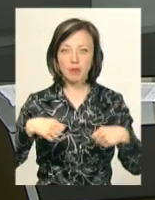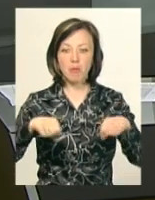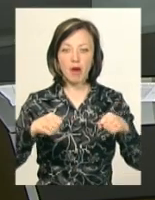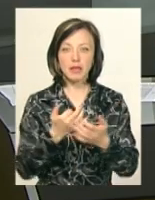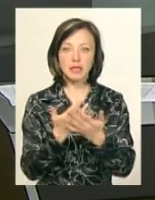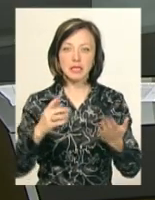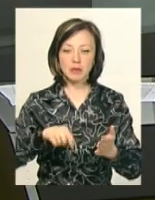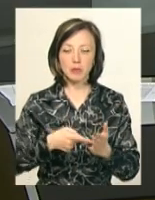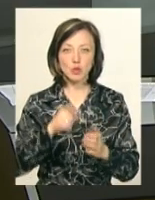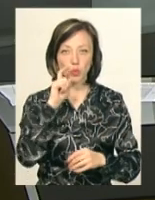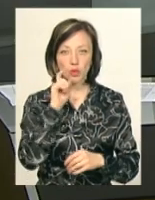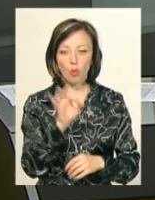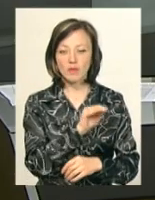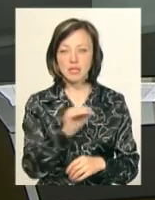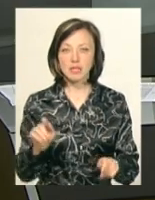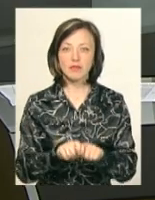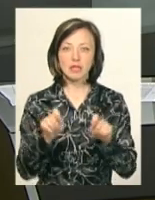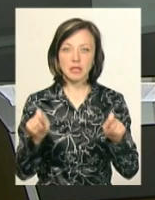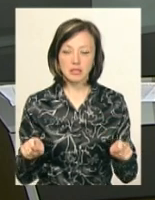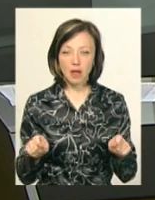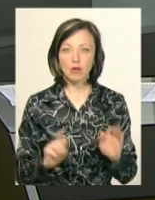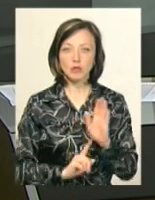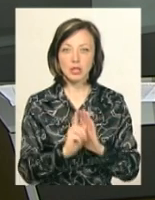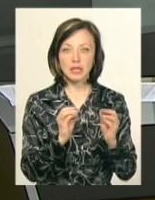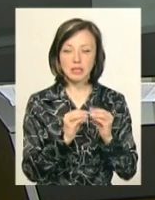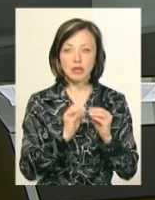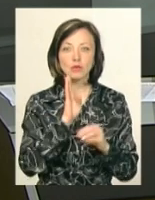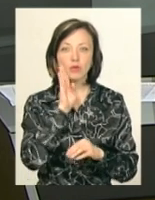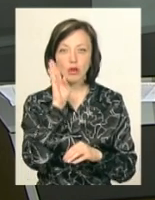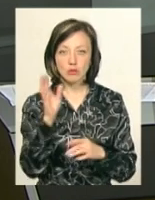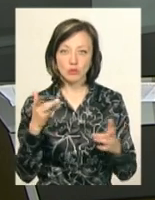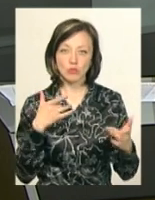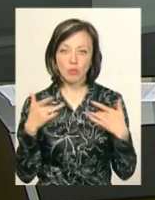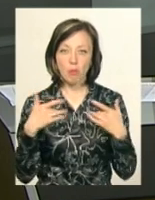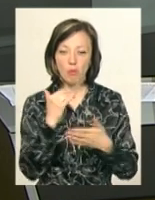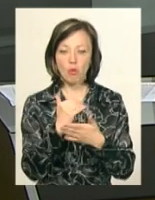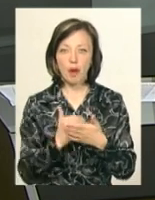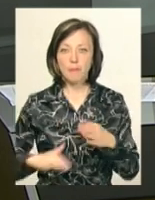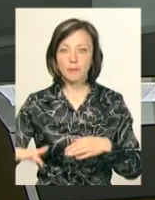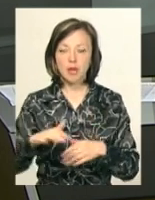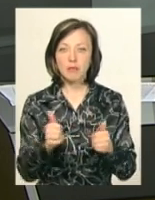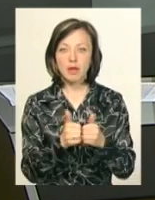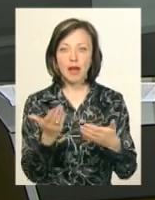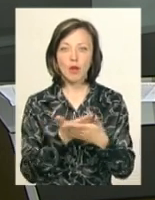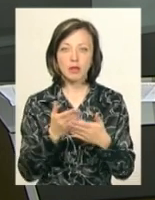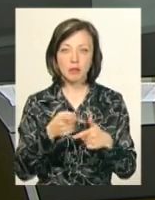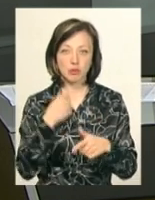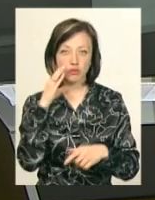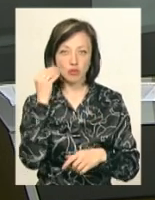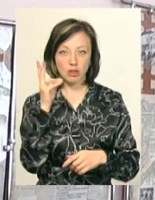з різних міст України. Офіційне відкриття мотосезону розпочнеться з 10 ранку шоу-програмою на майданчику біля кінотеатру імені